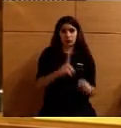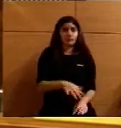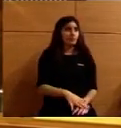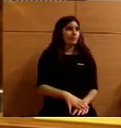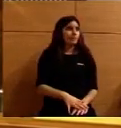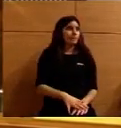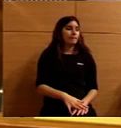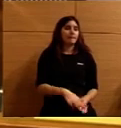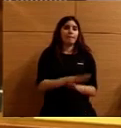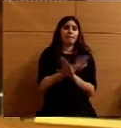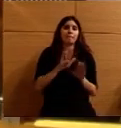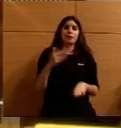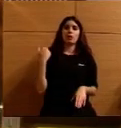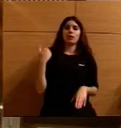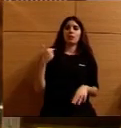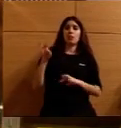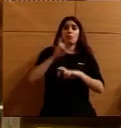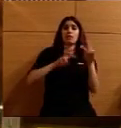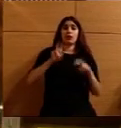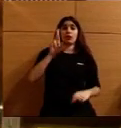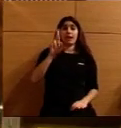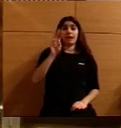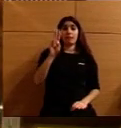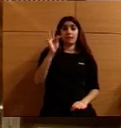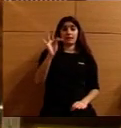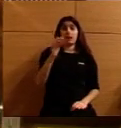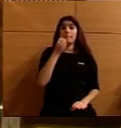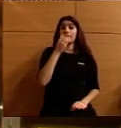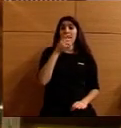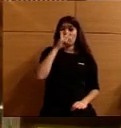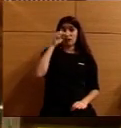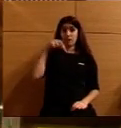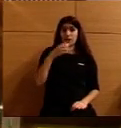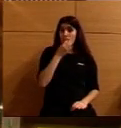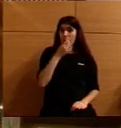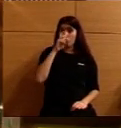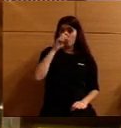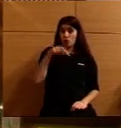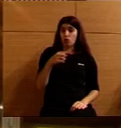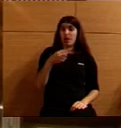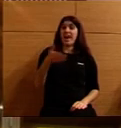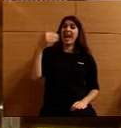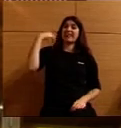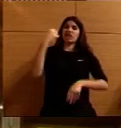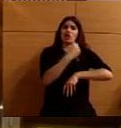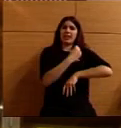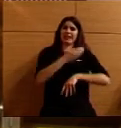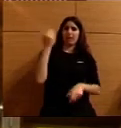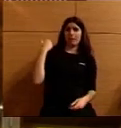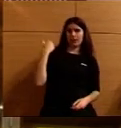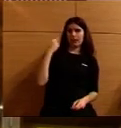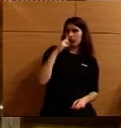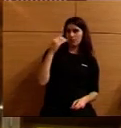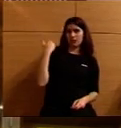La última modificació de la RPT va ser en maig d'aquest any i l'anterior en desembre.